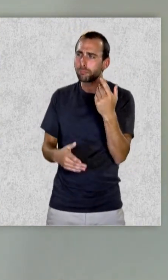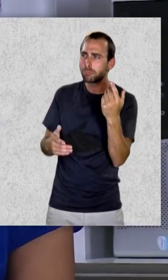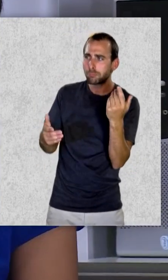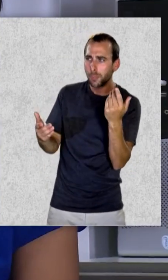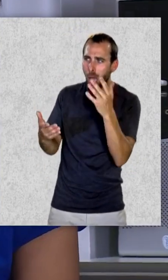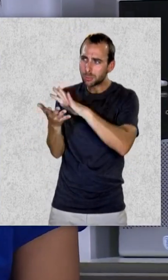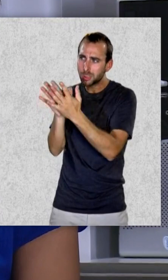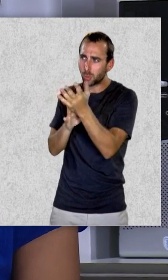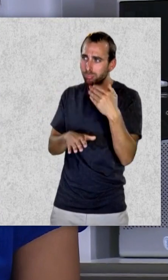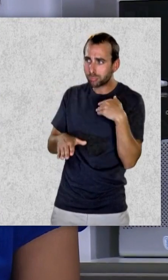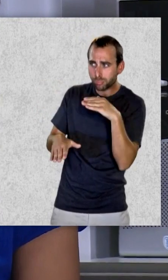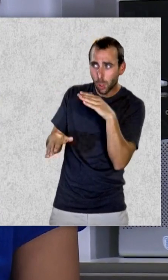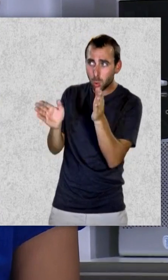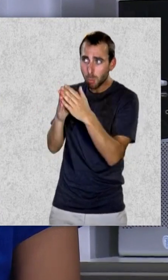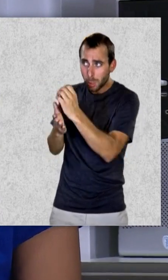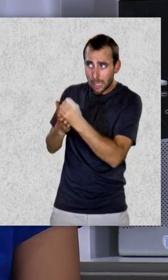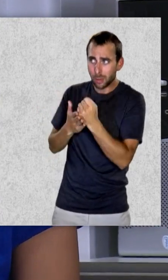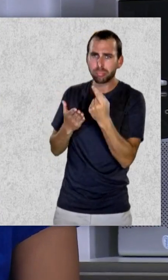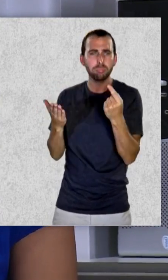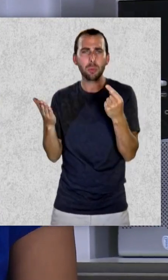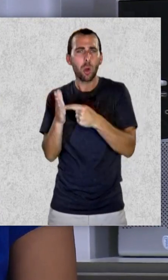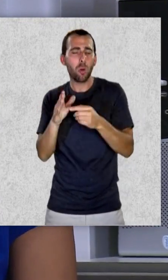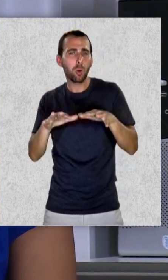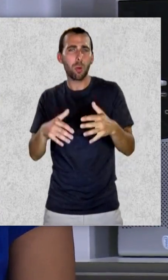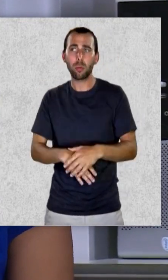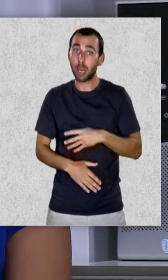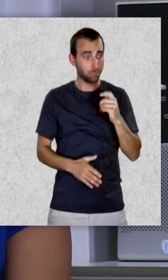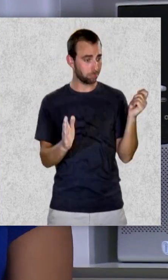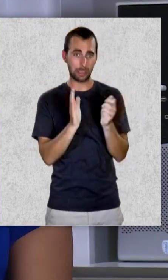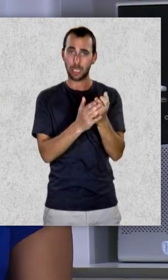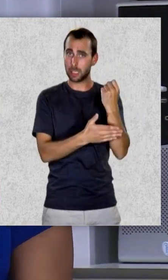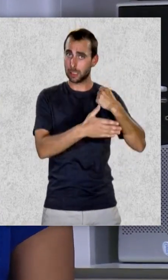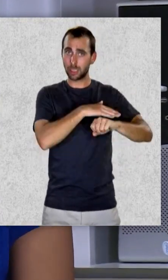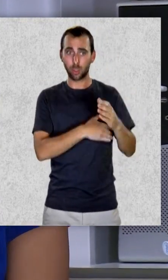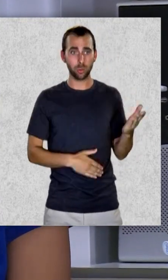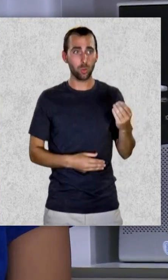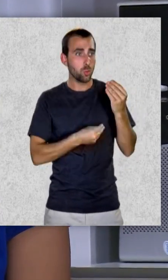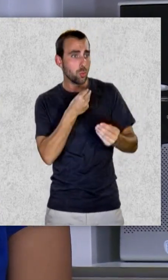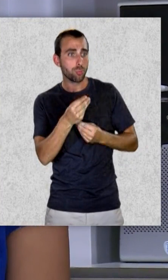association? Alors, dès la naissance, dès que